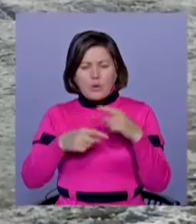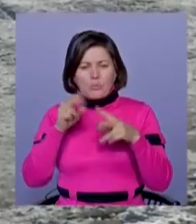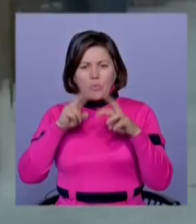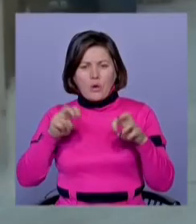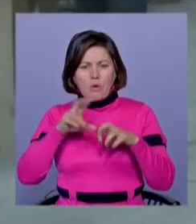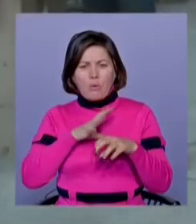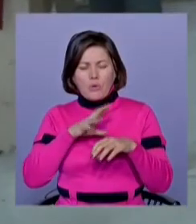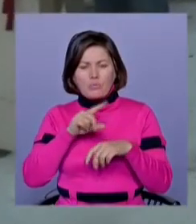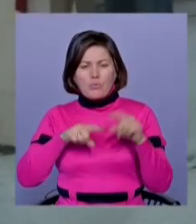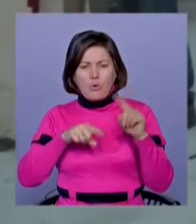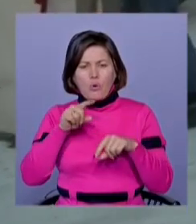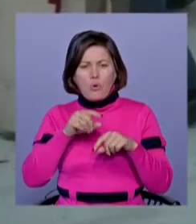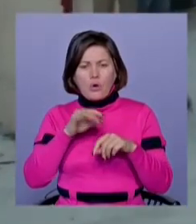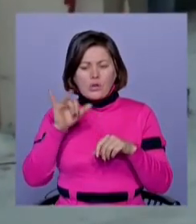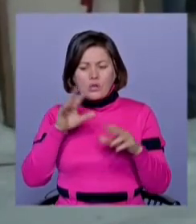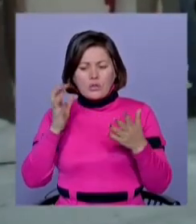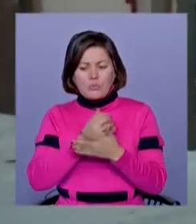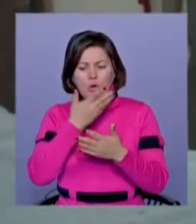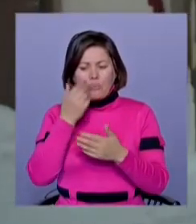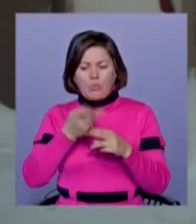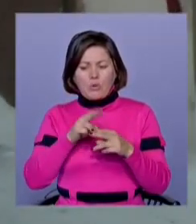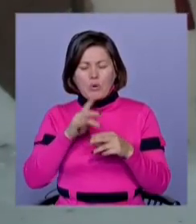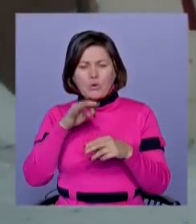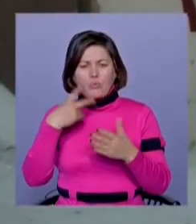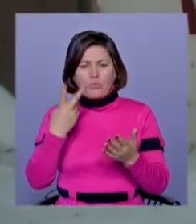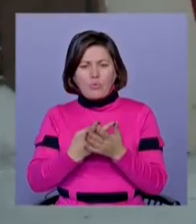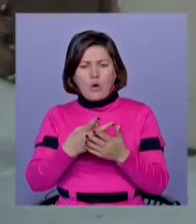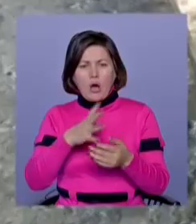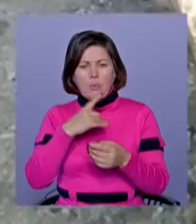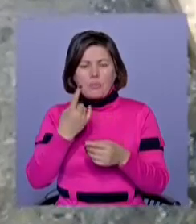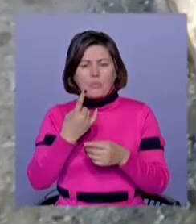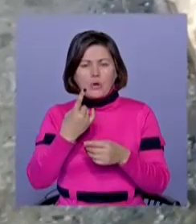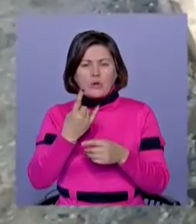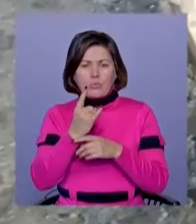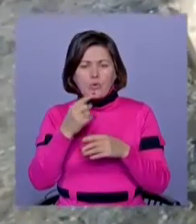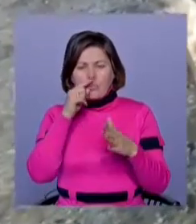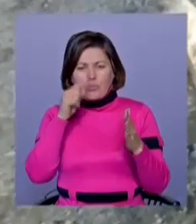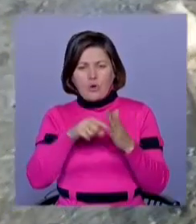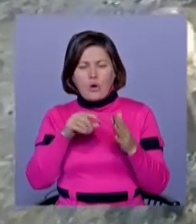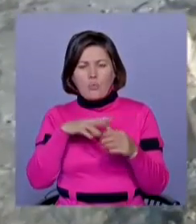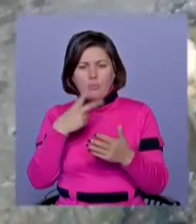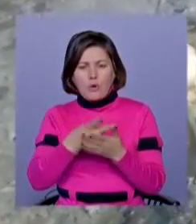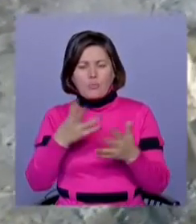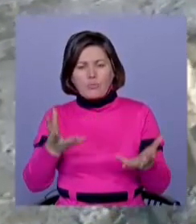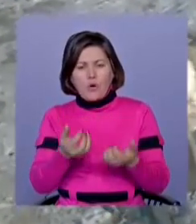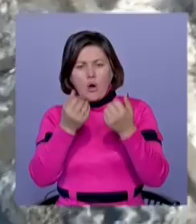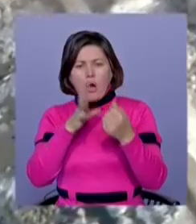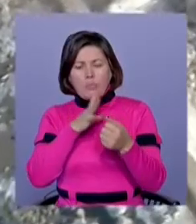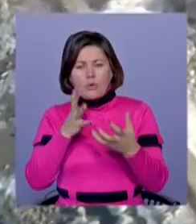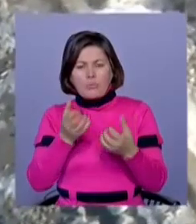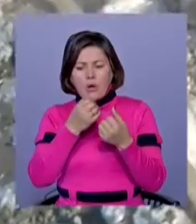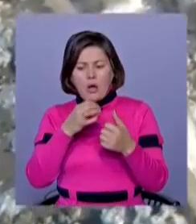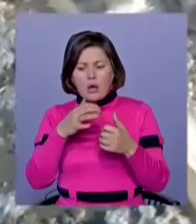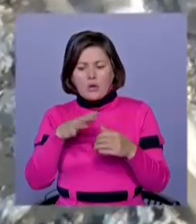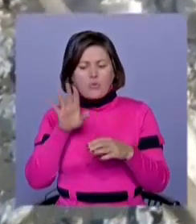іздеу салған туыстары оны таба алмаған. Алайда Аружан құлаған құдыққа тағы бір жеткенше түсіп кеткен. Оны аман-есен алып шыққан құтқарушылар